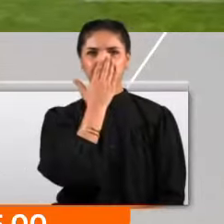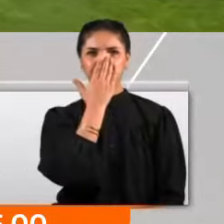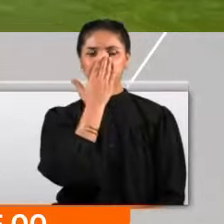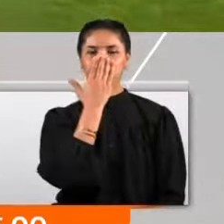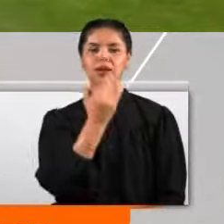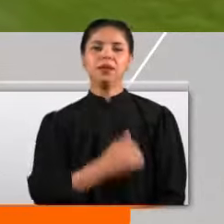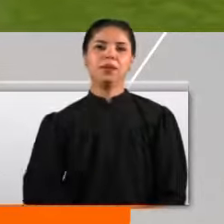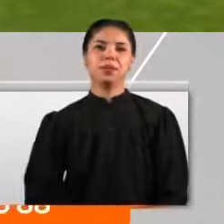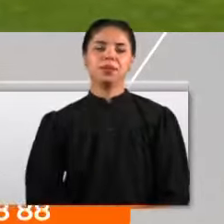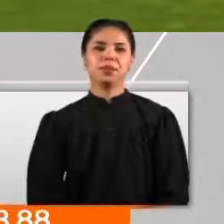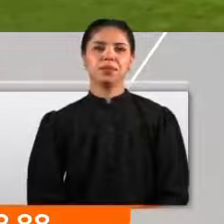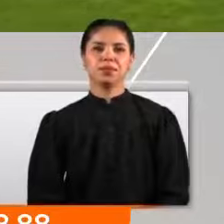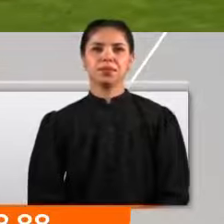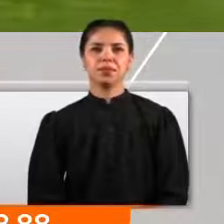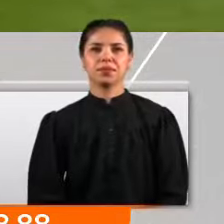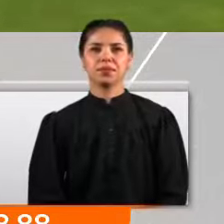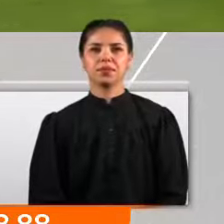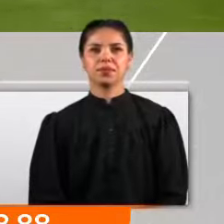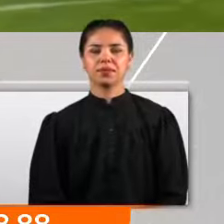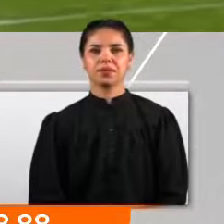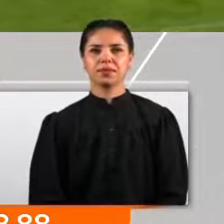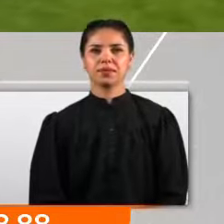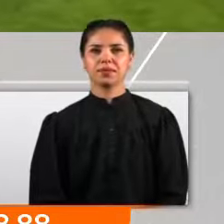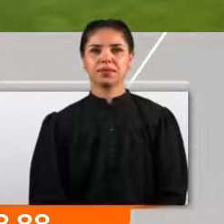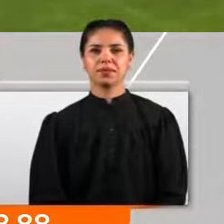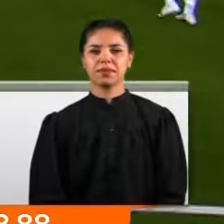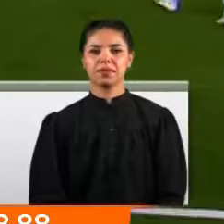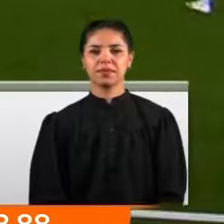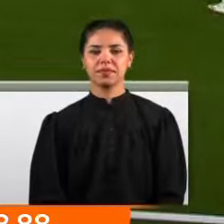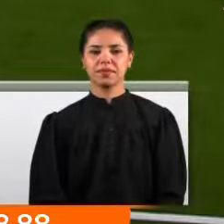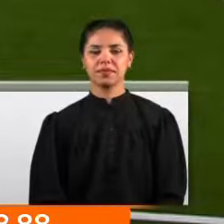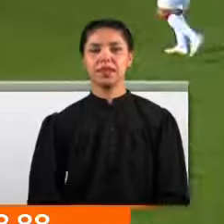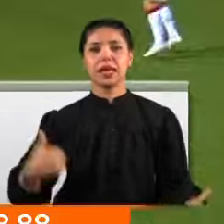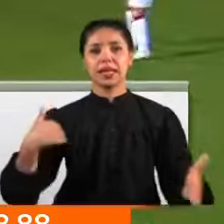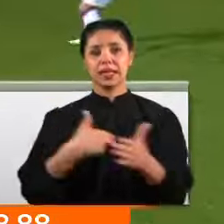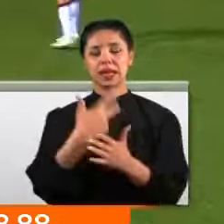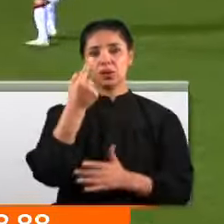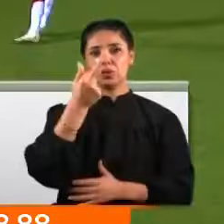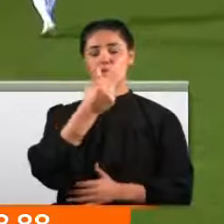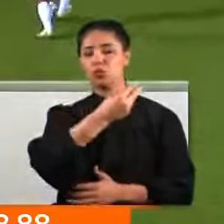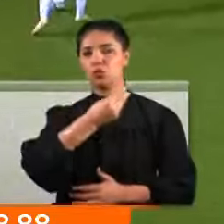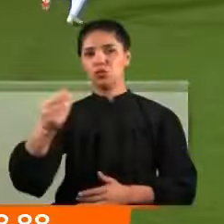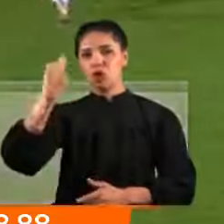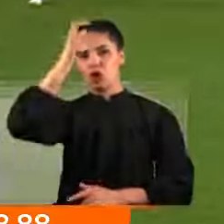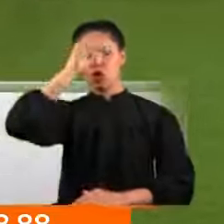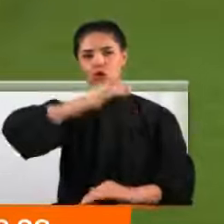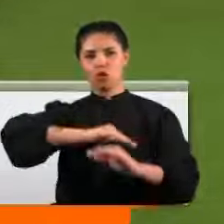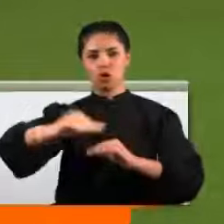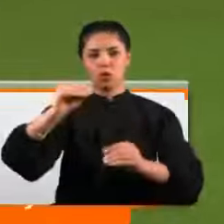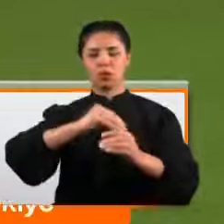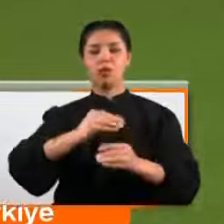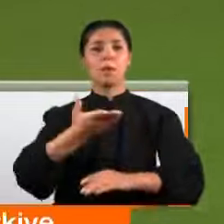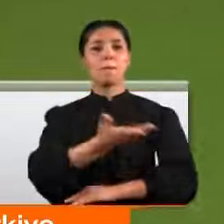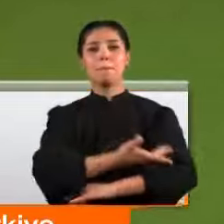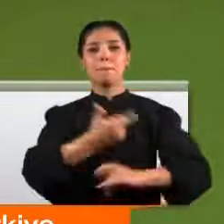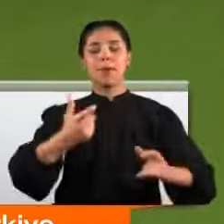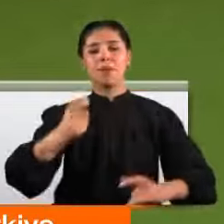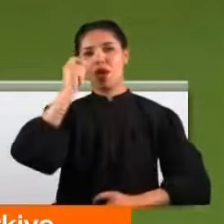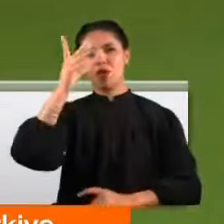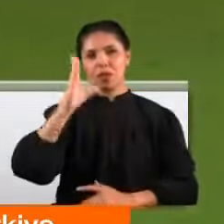arkasındayız. İnşallah çeyrek final, yarı final, inşallah finaller de görürüz. Yaklaşık 3,5 milyon Türk için memleket hasreti başarı